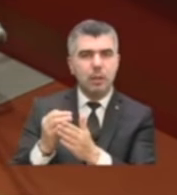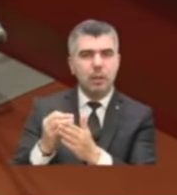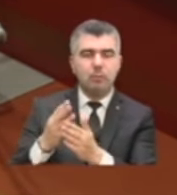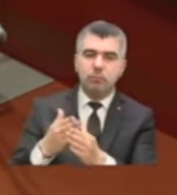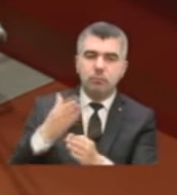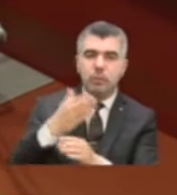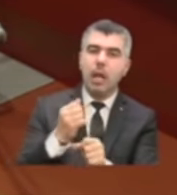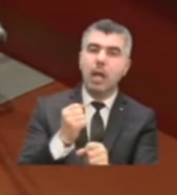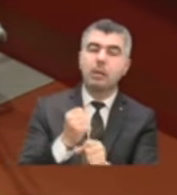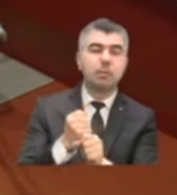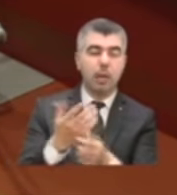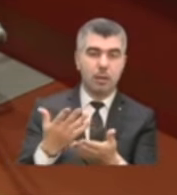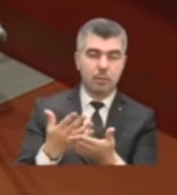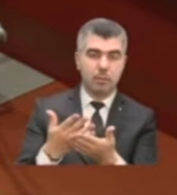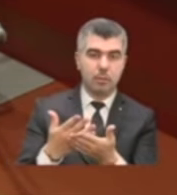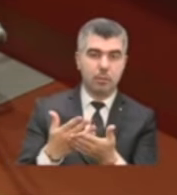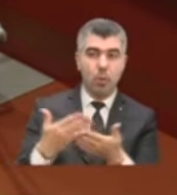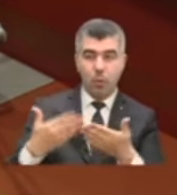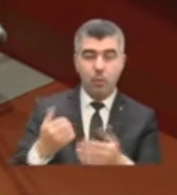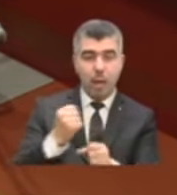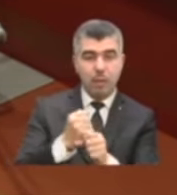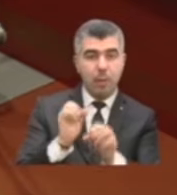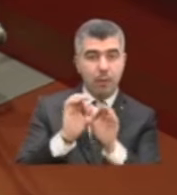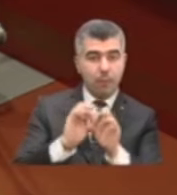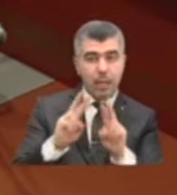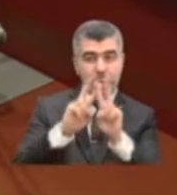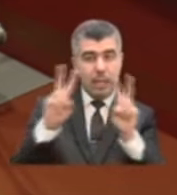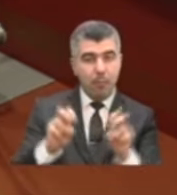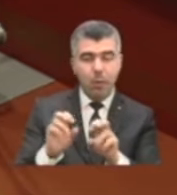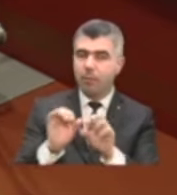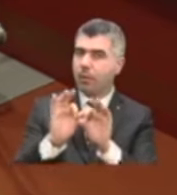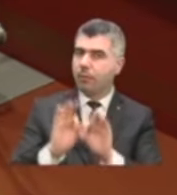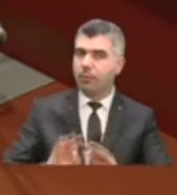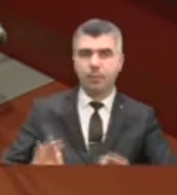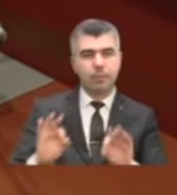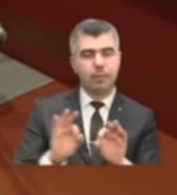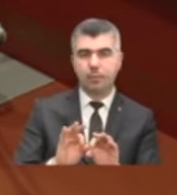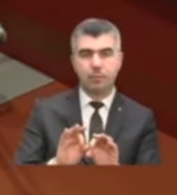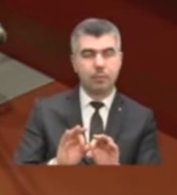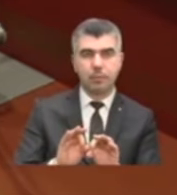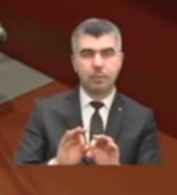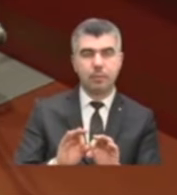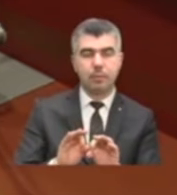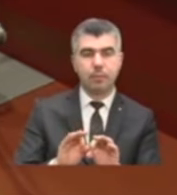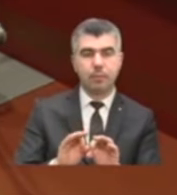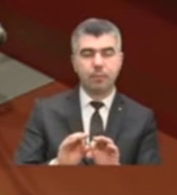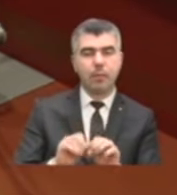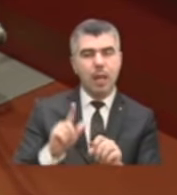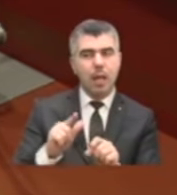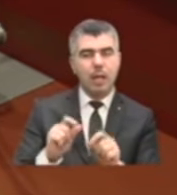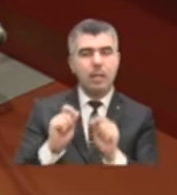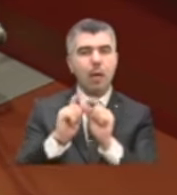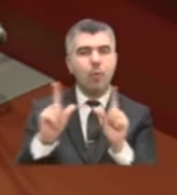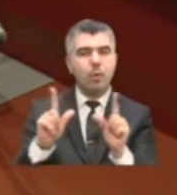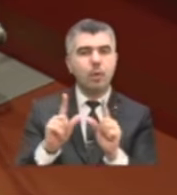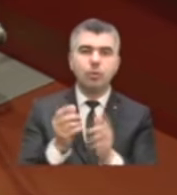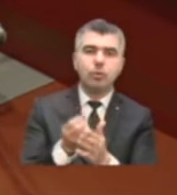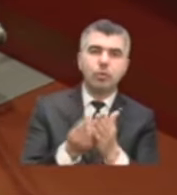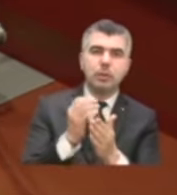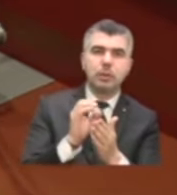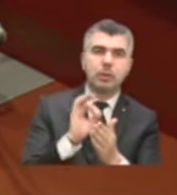سوق الشغل. ما يمكنليش اليوم يدخل سوق الشغل بوالو. وكاين هناك نماذج ناجحه، نذكر ان اليوم سي سبي